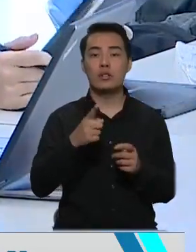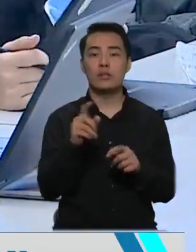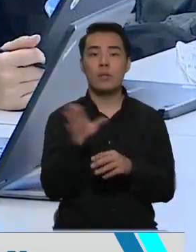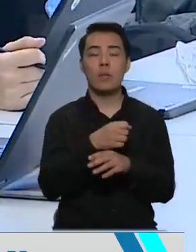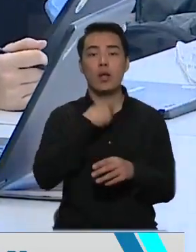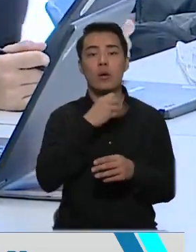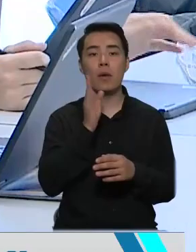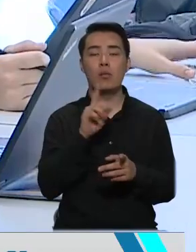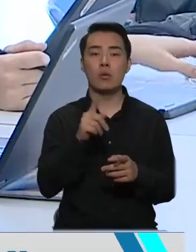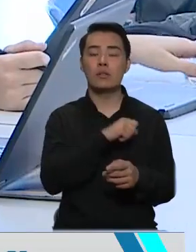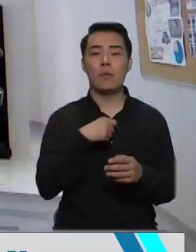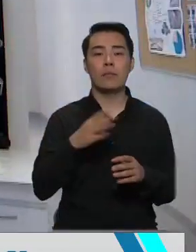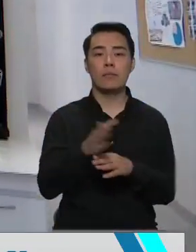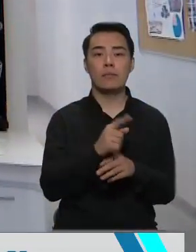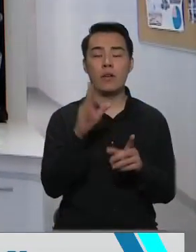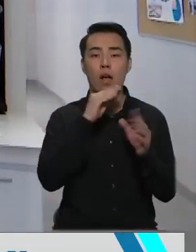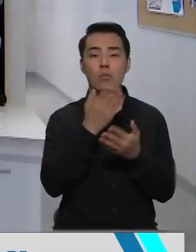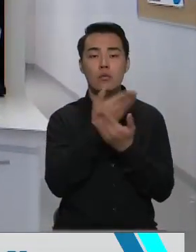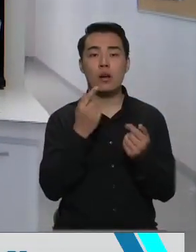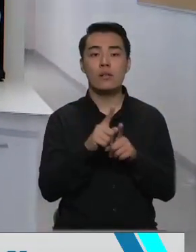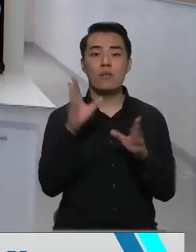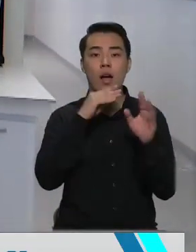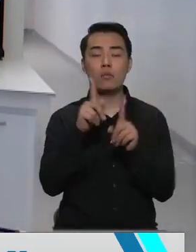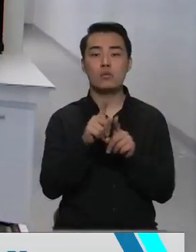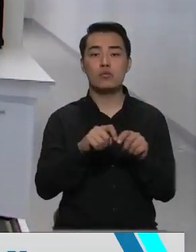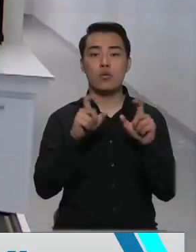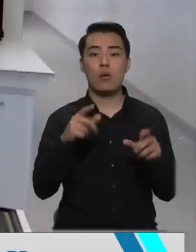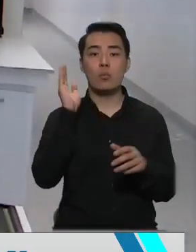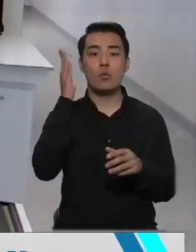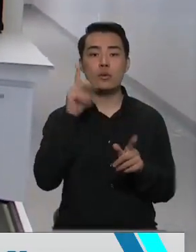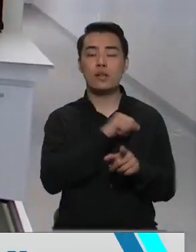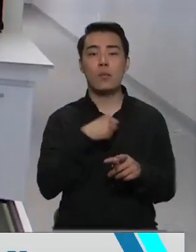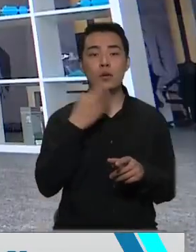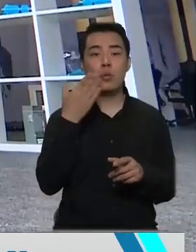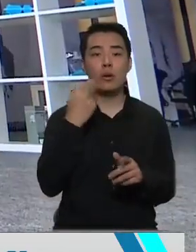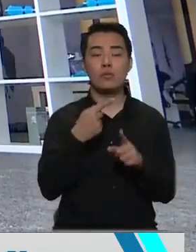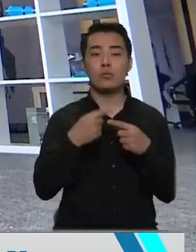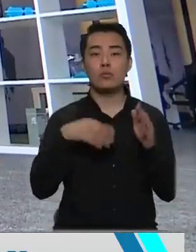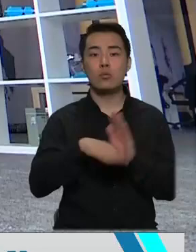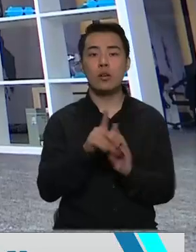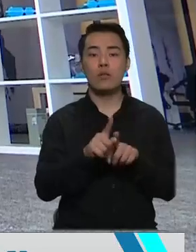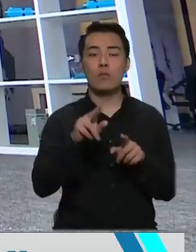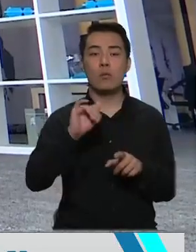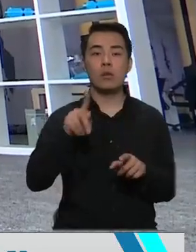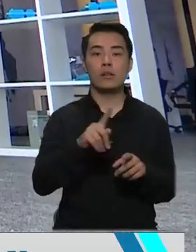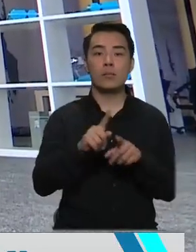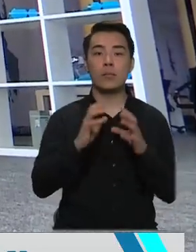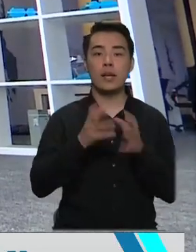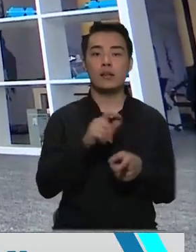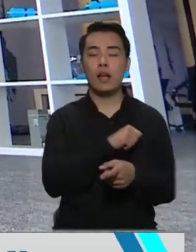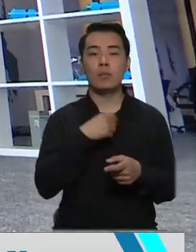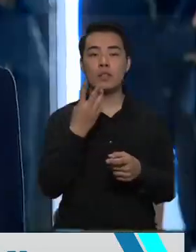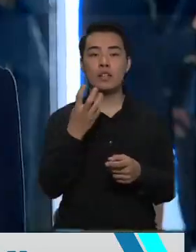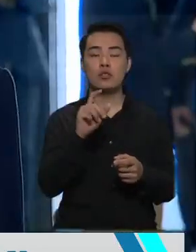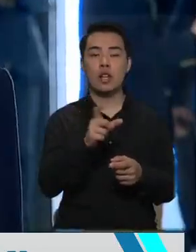страны к сожалению проходят не все возможность учиться в школе позволяющей в будущем с легкостью поступать в лучшие ВУЗы страны мира пока имеют